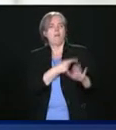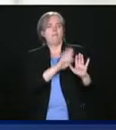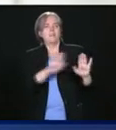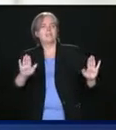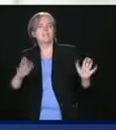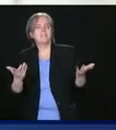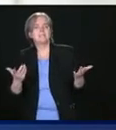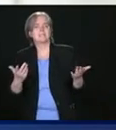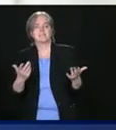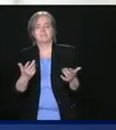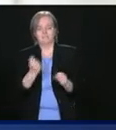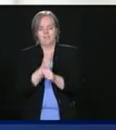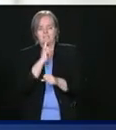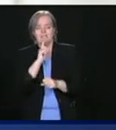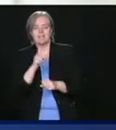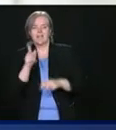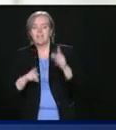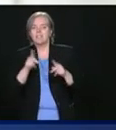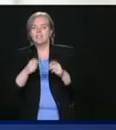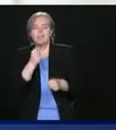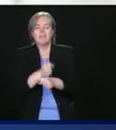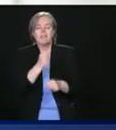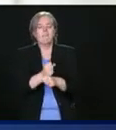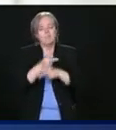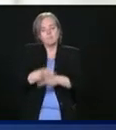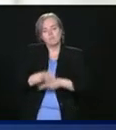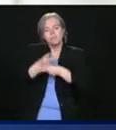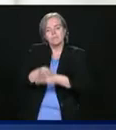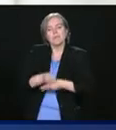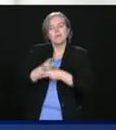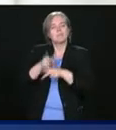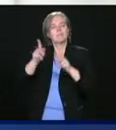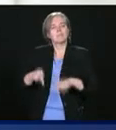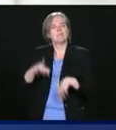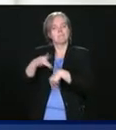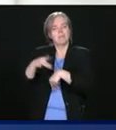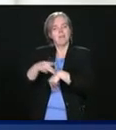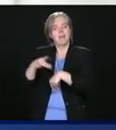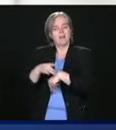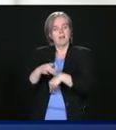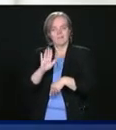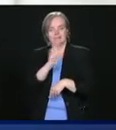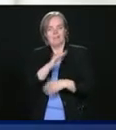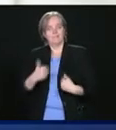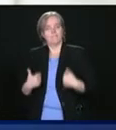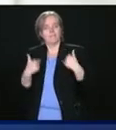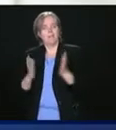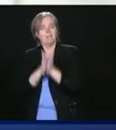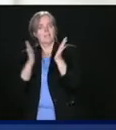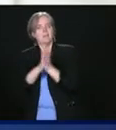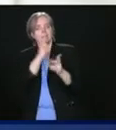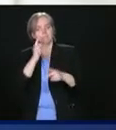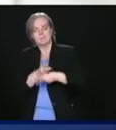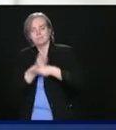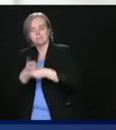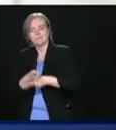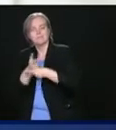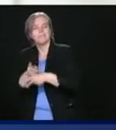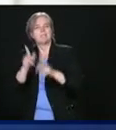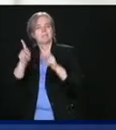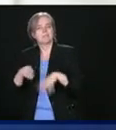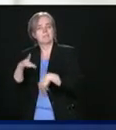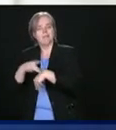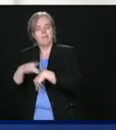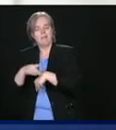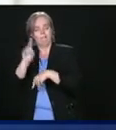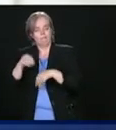provinces et s'assurer que les travailleurs au front dans le système de la santé, ceux qui mettent leur vie à risque pour garder